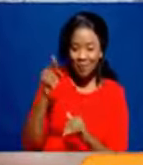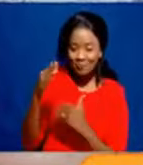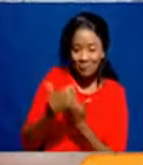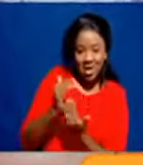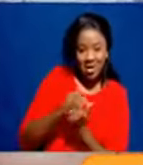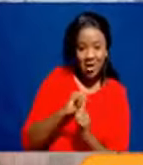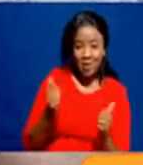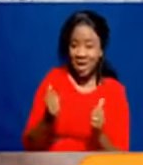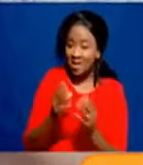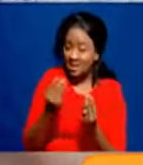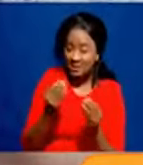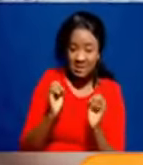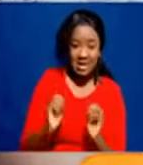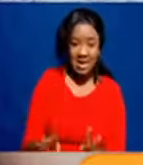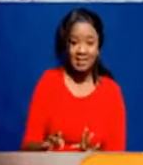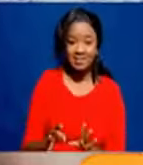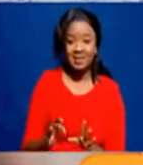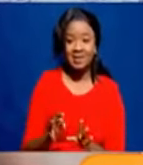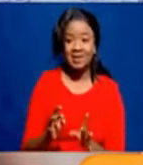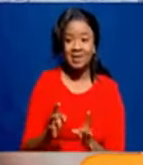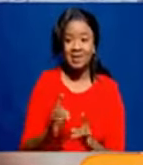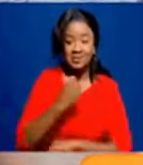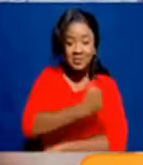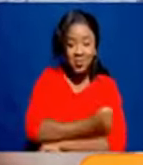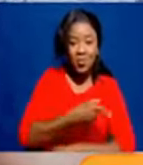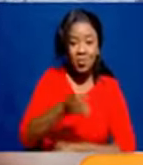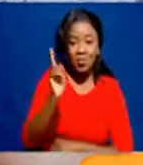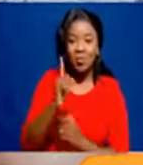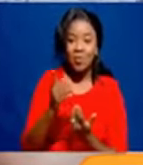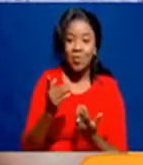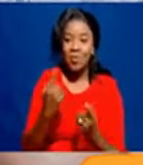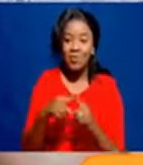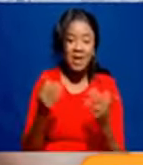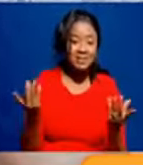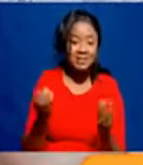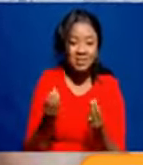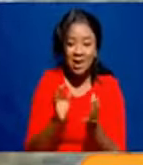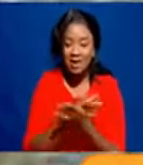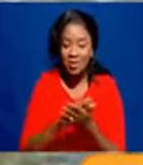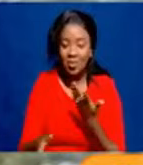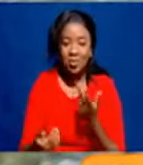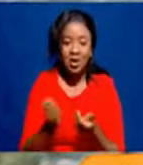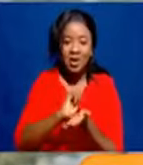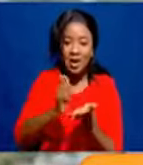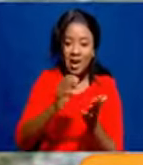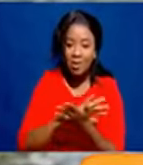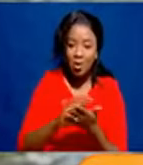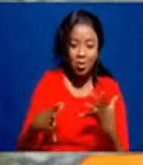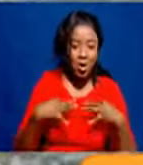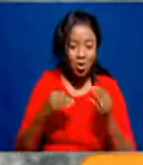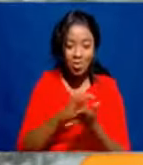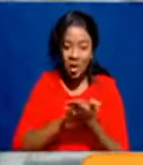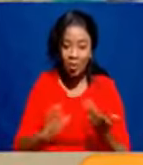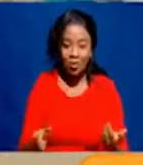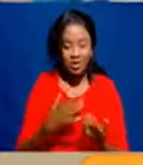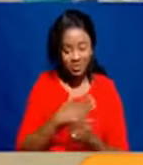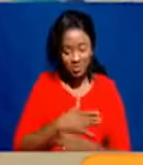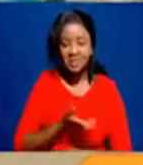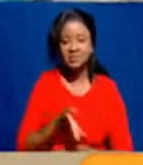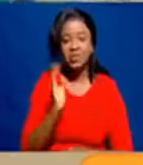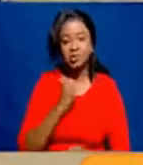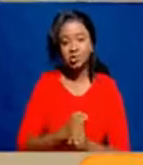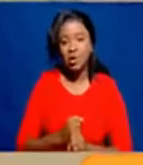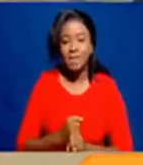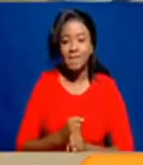amepata shida. Ta shule kifungiliwa, hakuna maktabu, ingi, kalamu. Daktari Moses Kimenchu kutoka